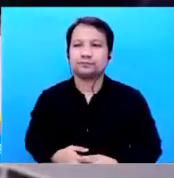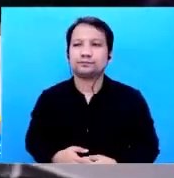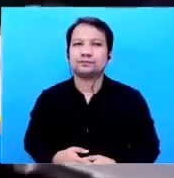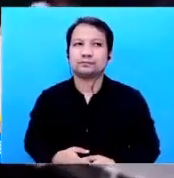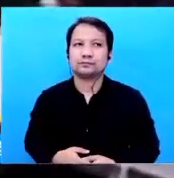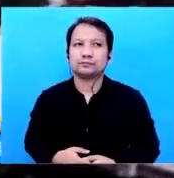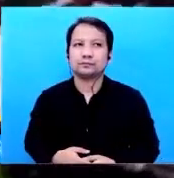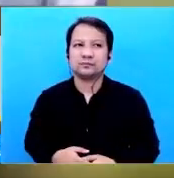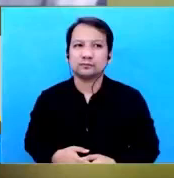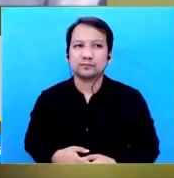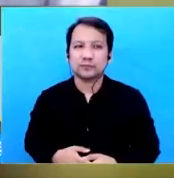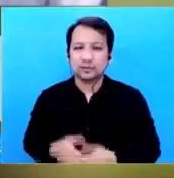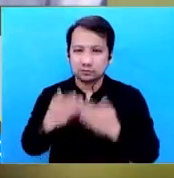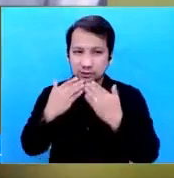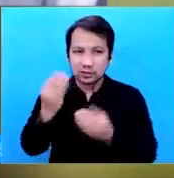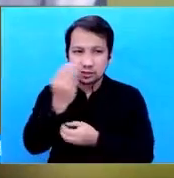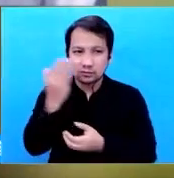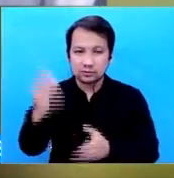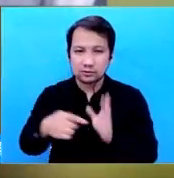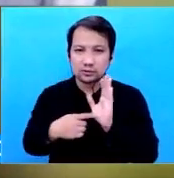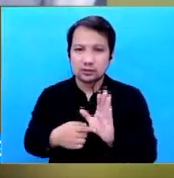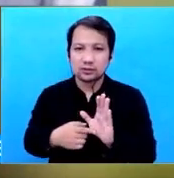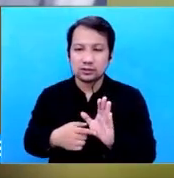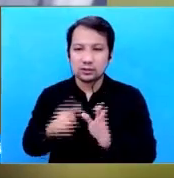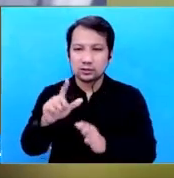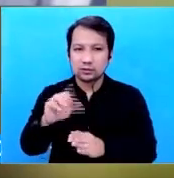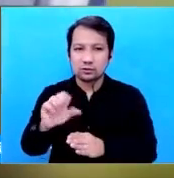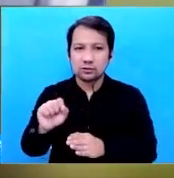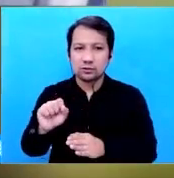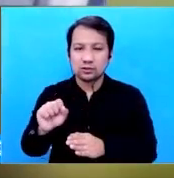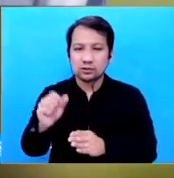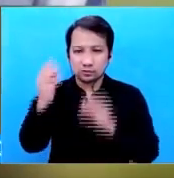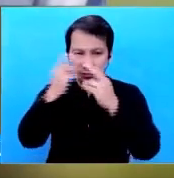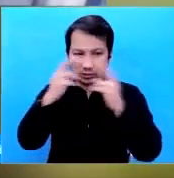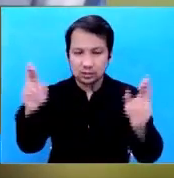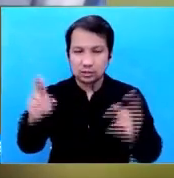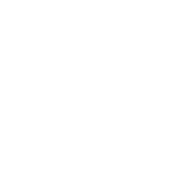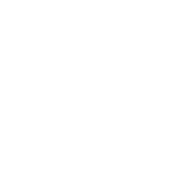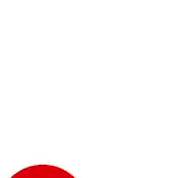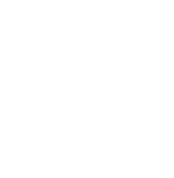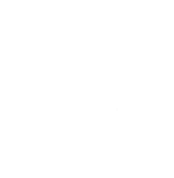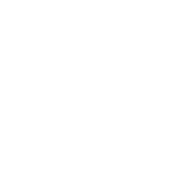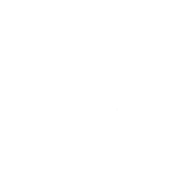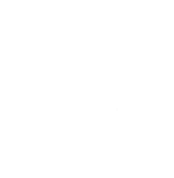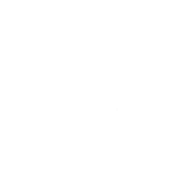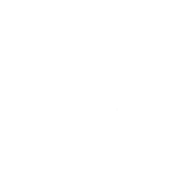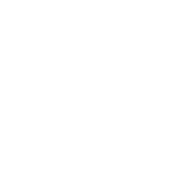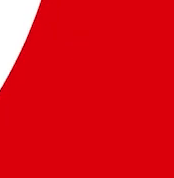Okay, maraming salamat. Luway, Bohol, Mayor Attorney Lahar Ayuban.